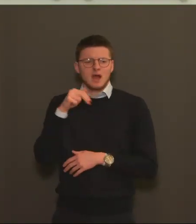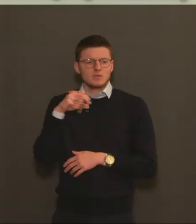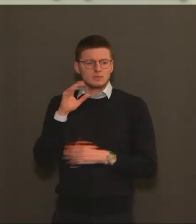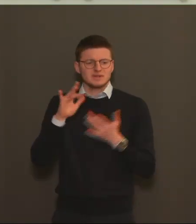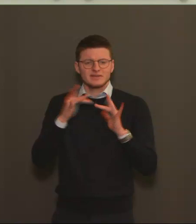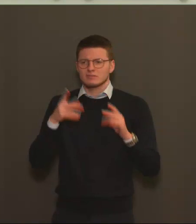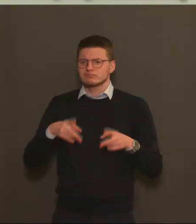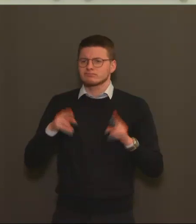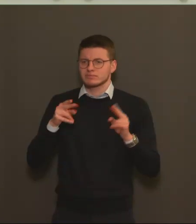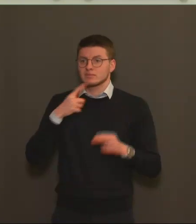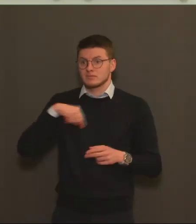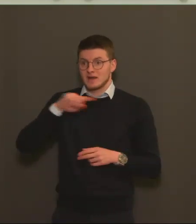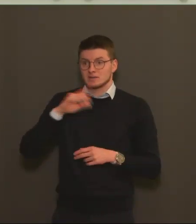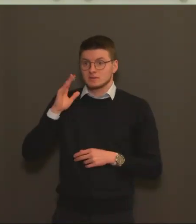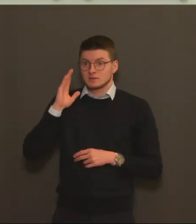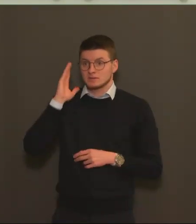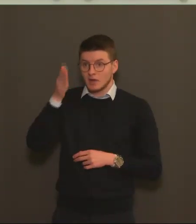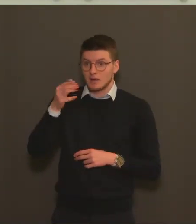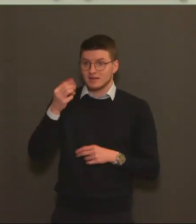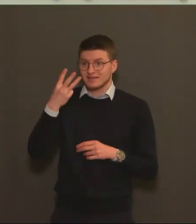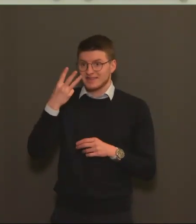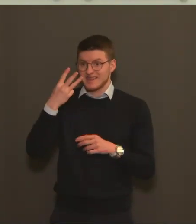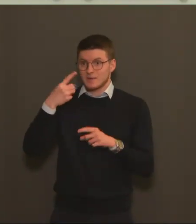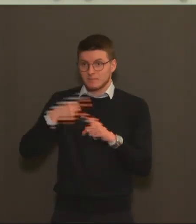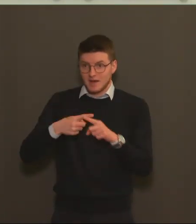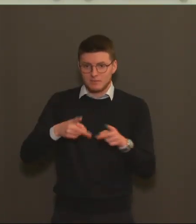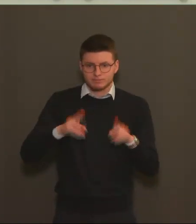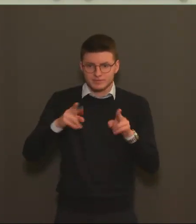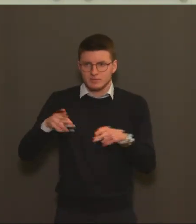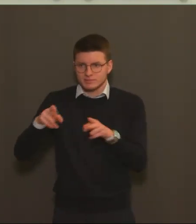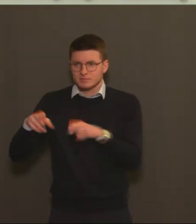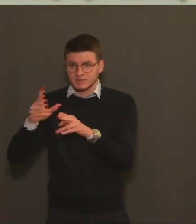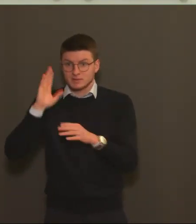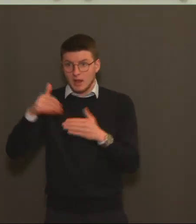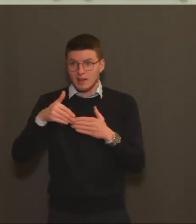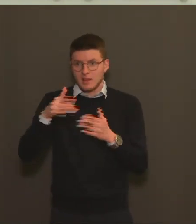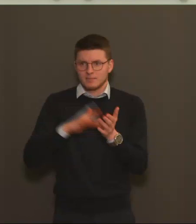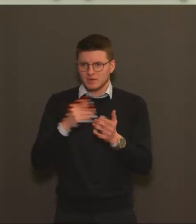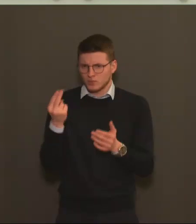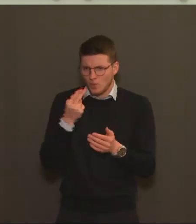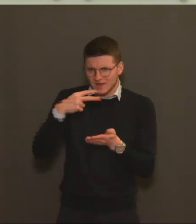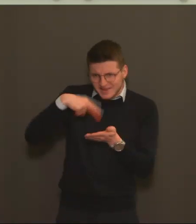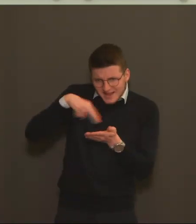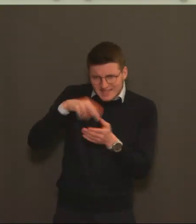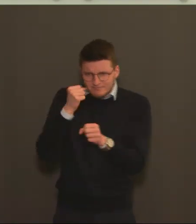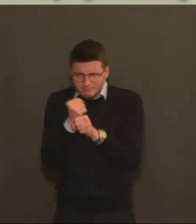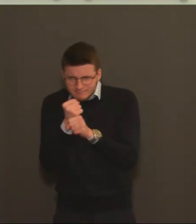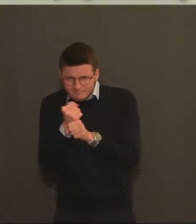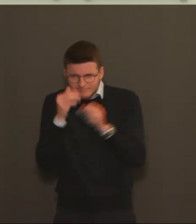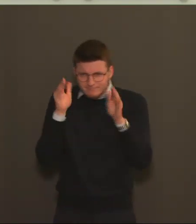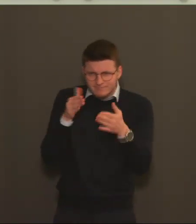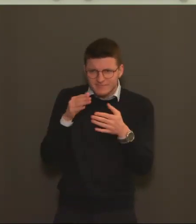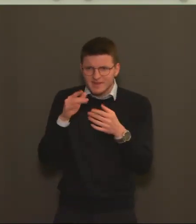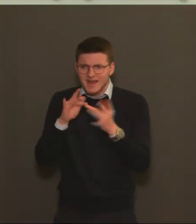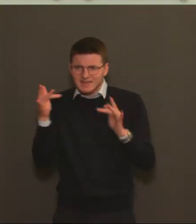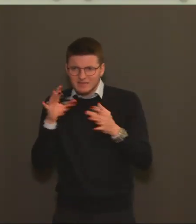3 grote netwerkonderbrekingen vanwege technische werken aan de internetverbinding. De